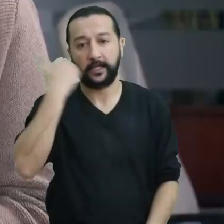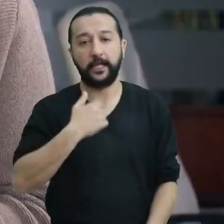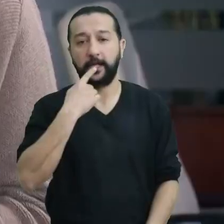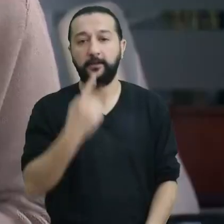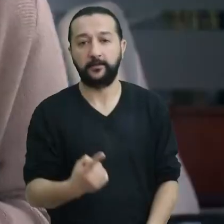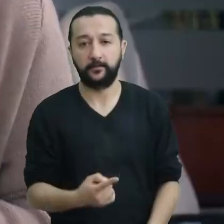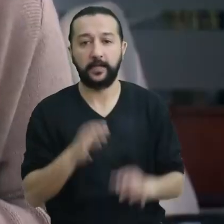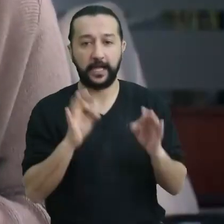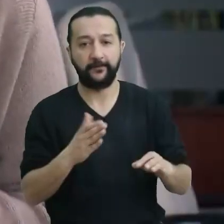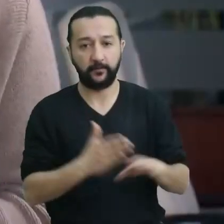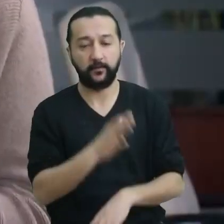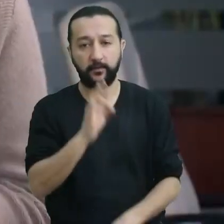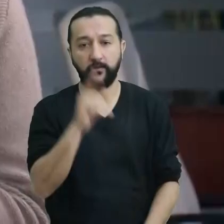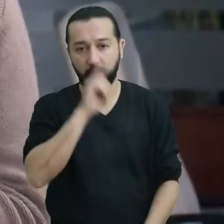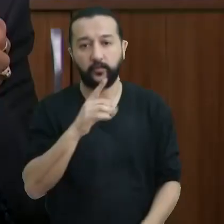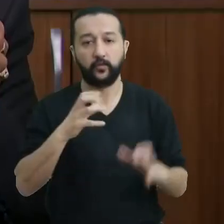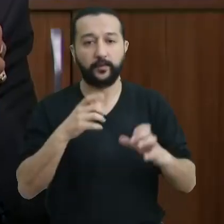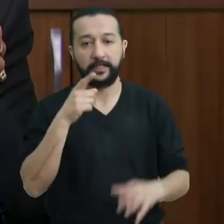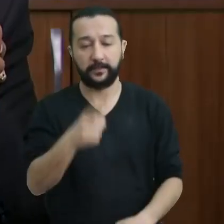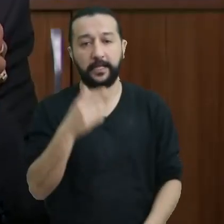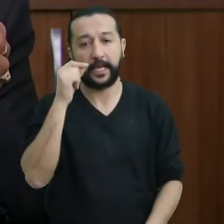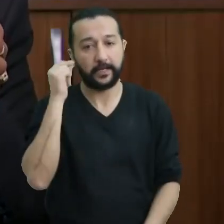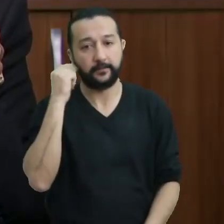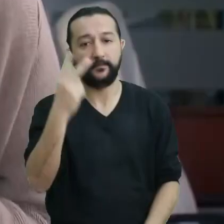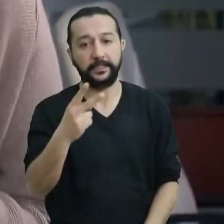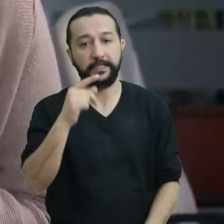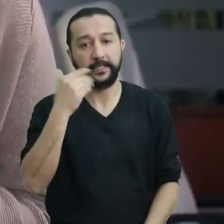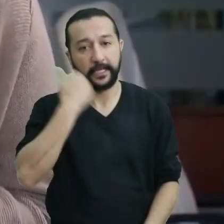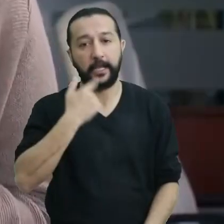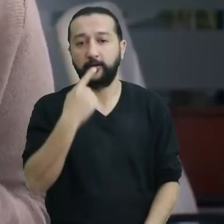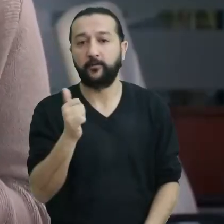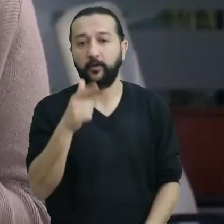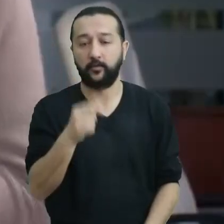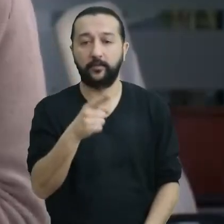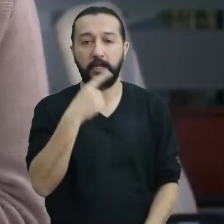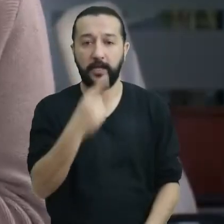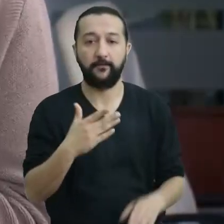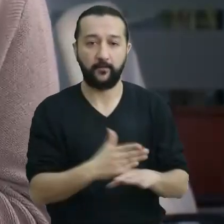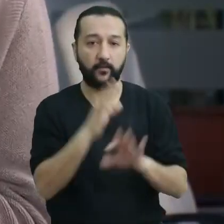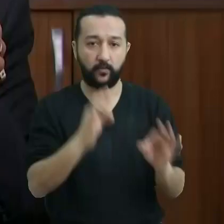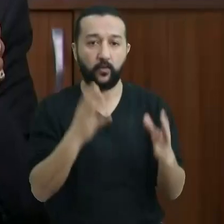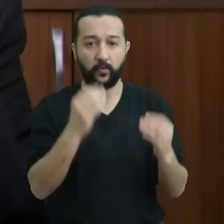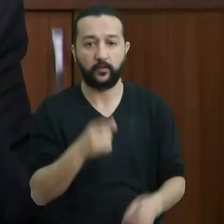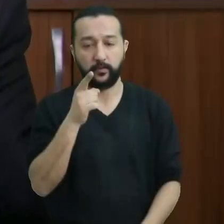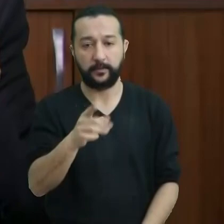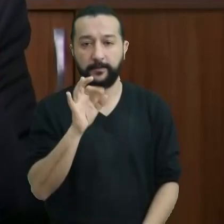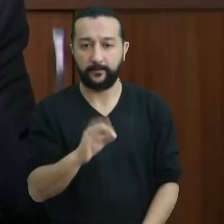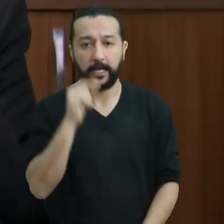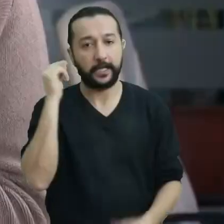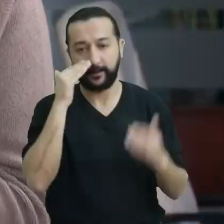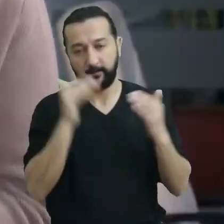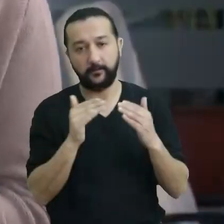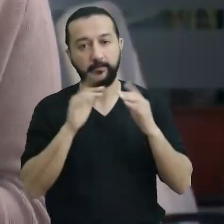söyledim. Evet doğru. Çünkü cumartesi erkeklerin yalan söyleme günü. Bu lafla da doğru söylemiş oluyor. Erkeğe